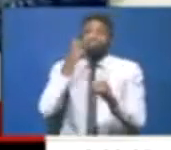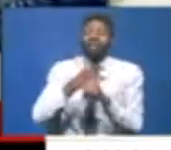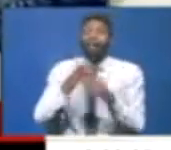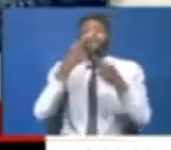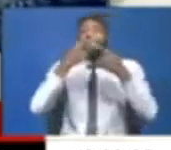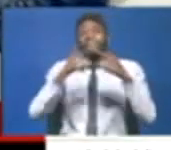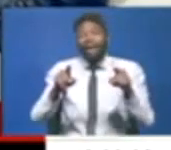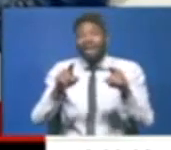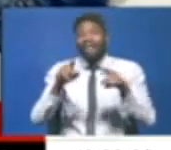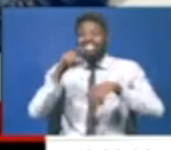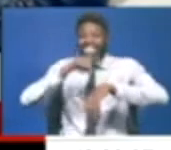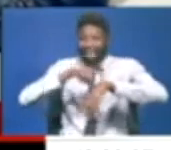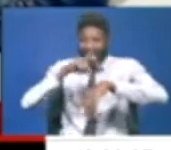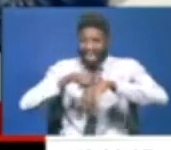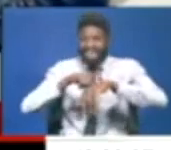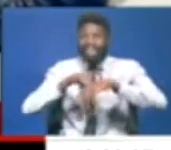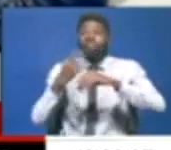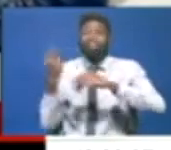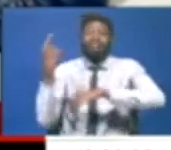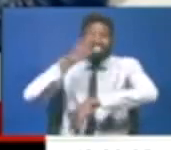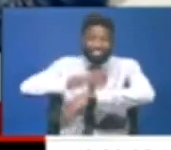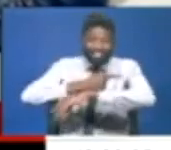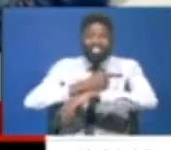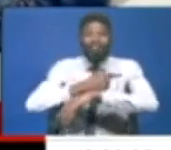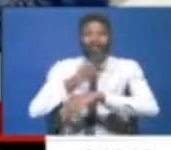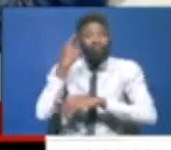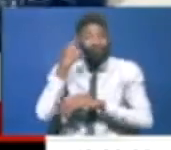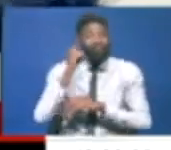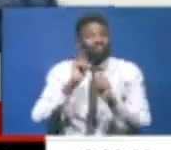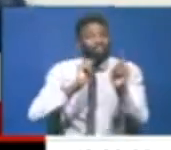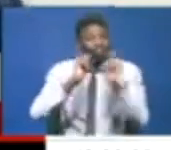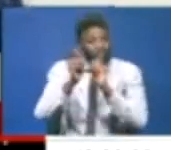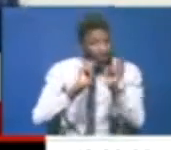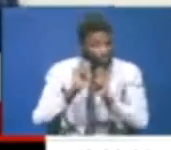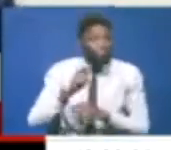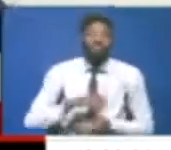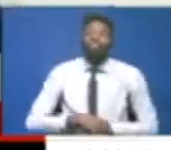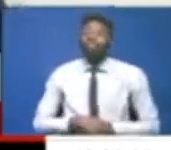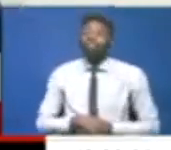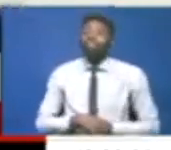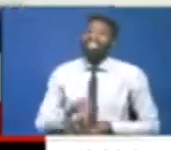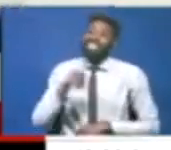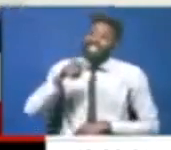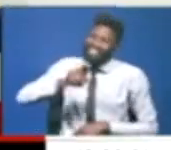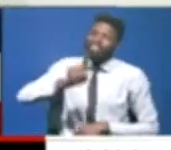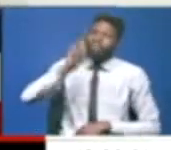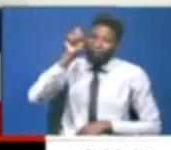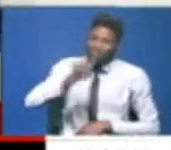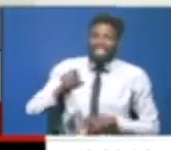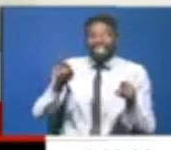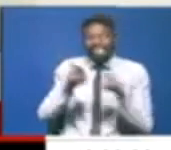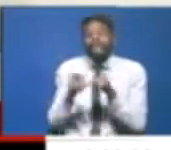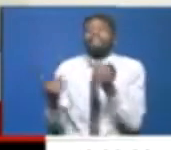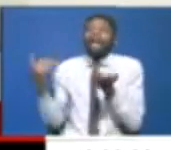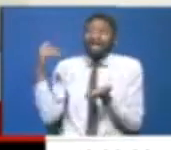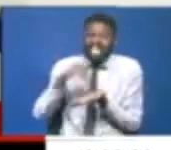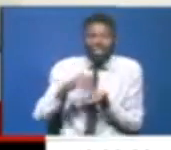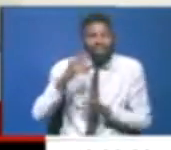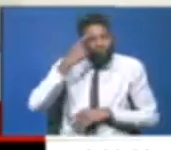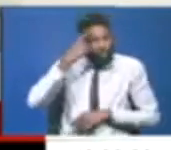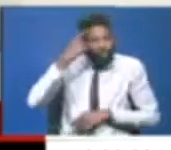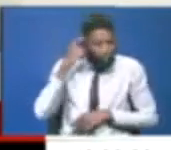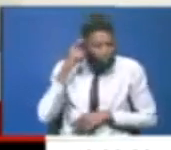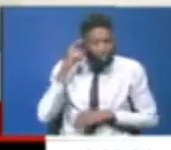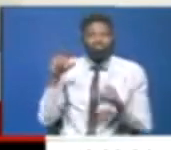siku ya kupata hiyo kazi ama kufanya mtihani kupata hiyo kazi, lazima basi utoe vyeti vyako vile ulivyopewa